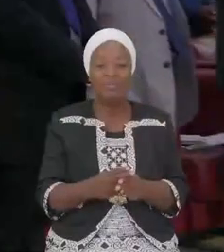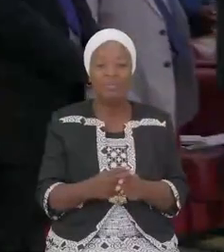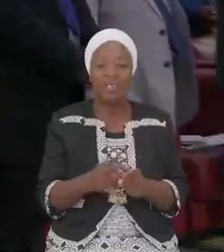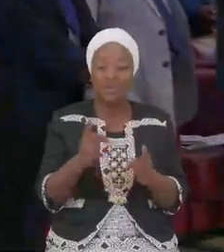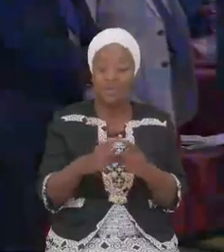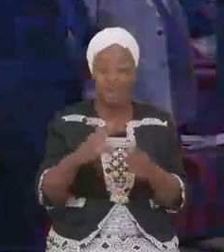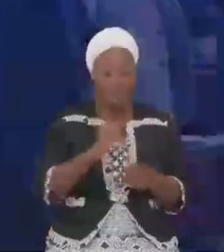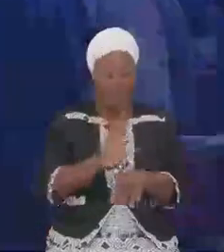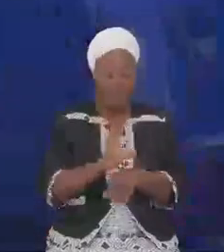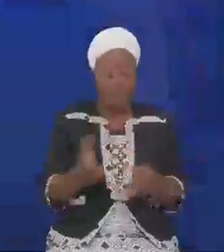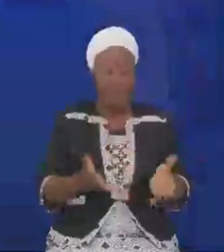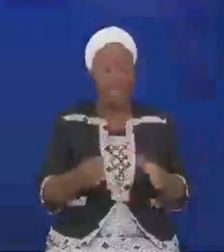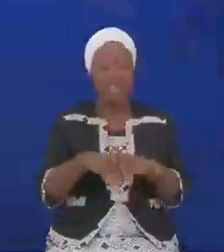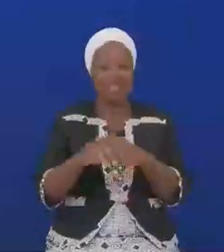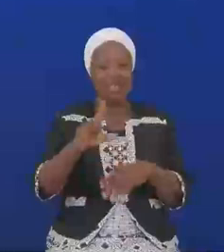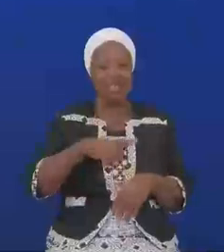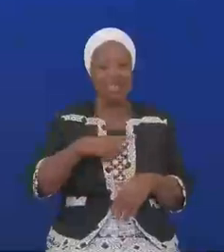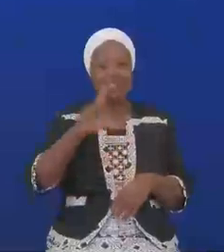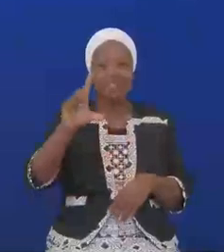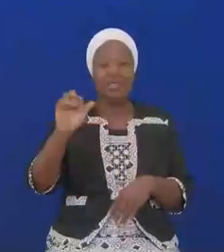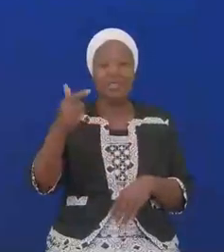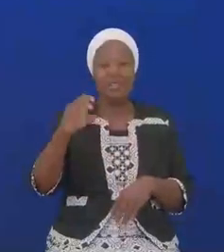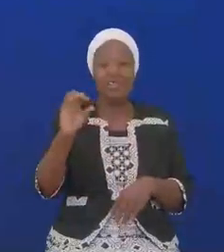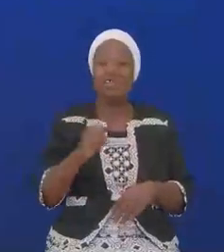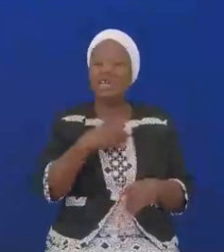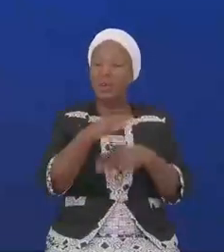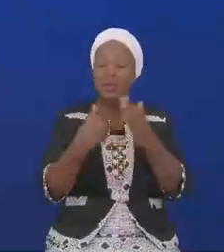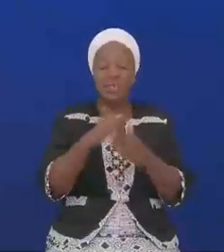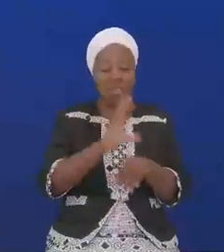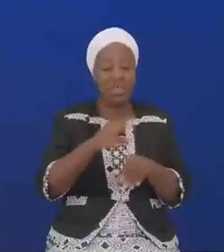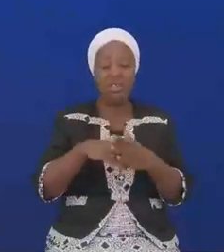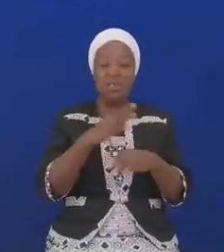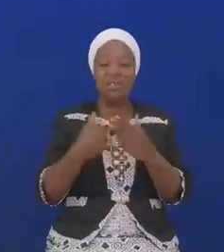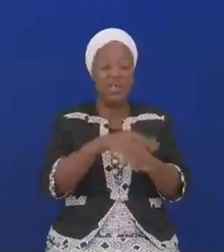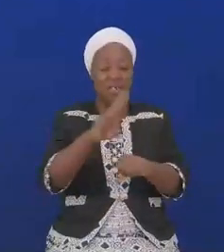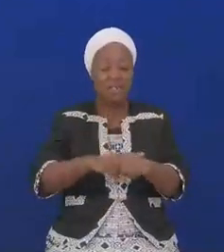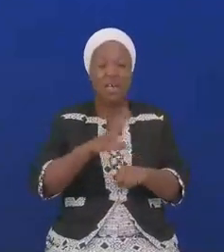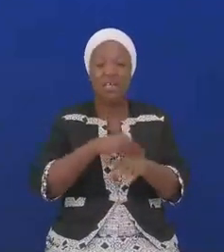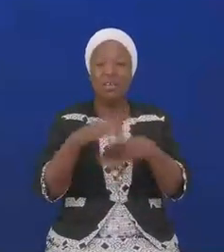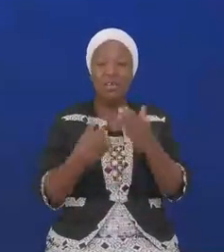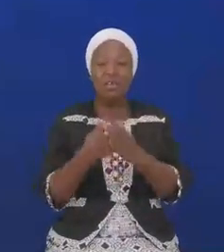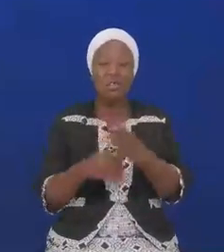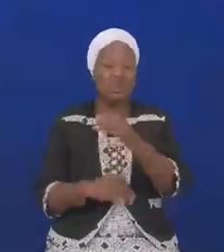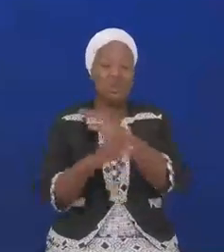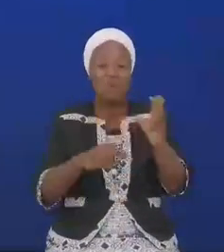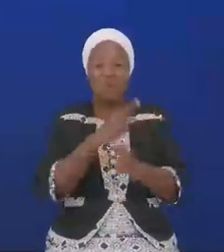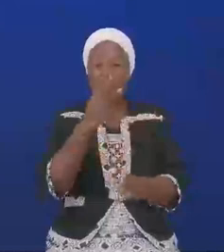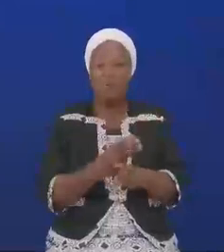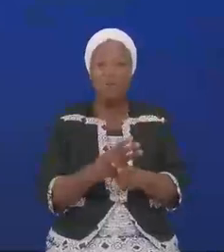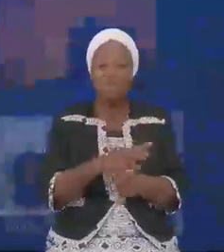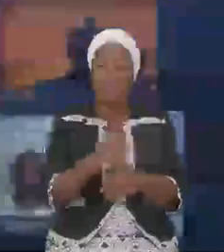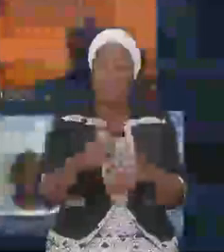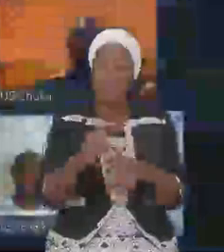Ici au siège et à toutes les églises de notre pays ici et les églises de notre continent et hors